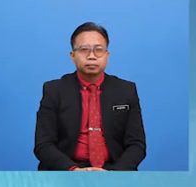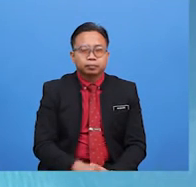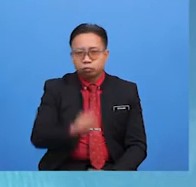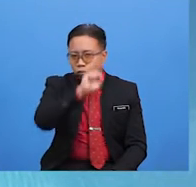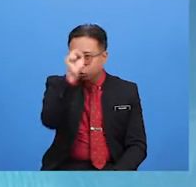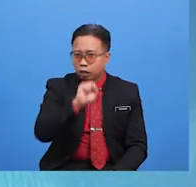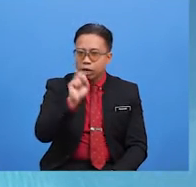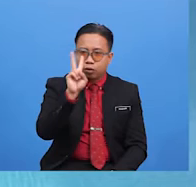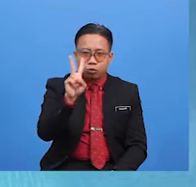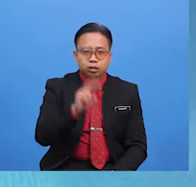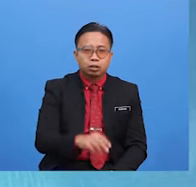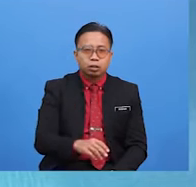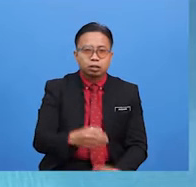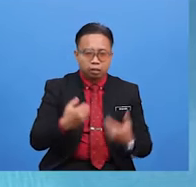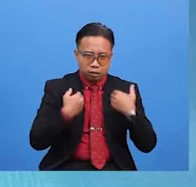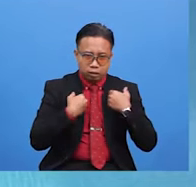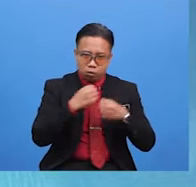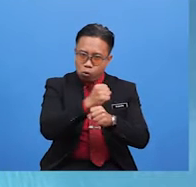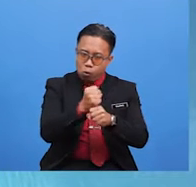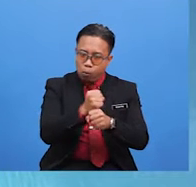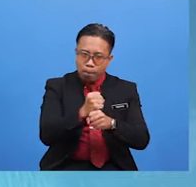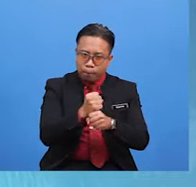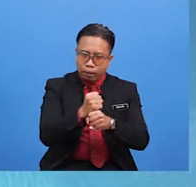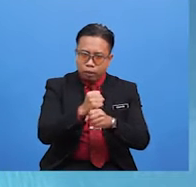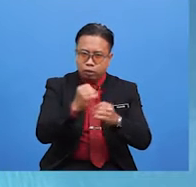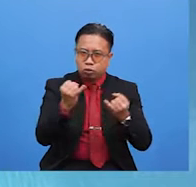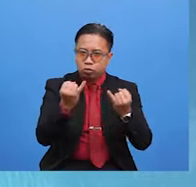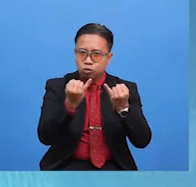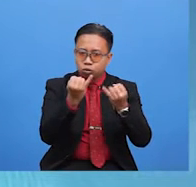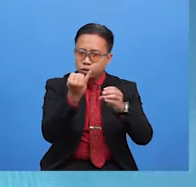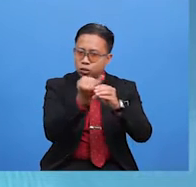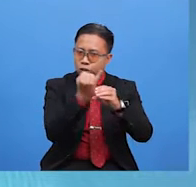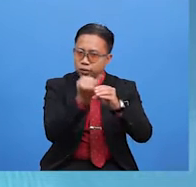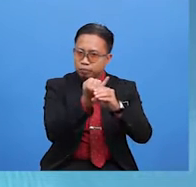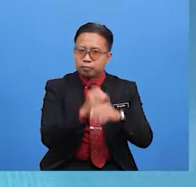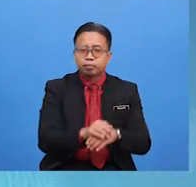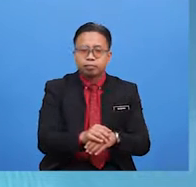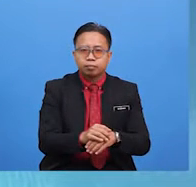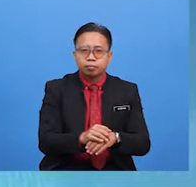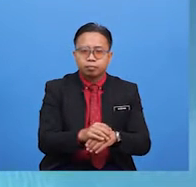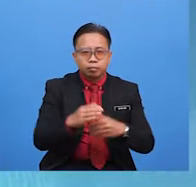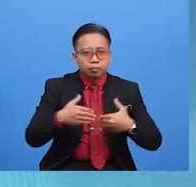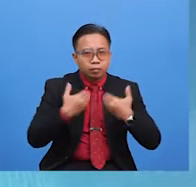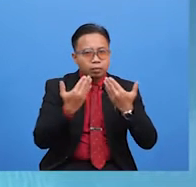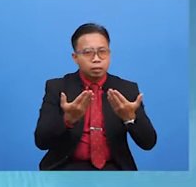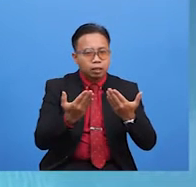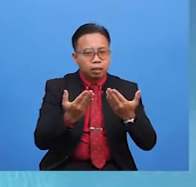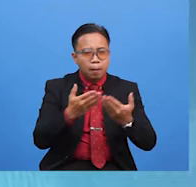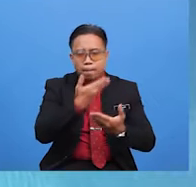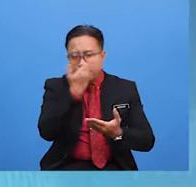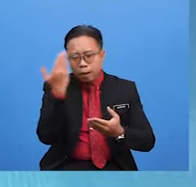Soalan kedua, adakah kopi merupakan jirin? Bagaimana pula dengan bau kopi?